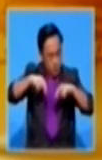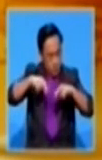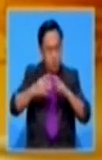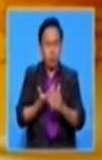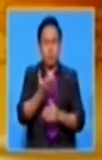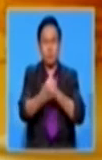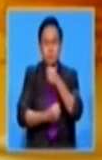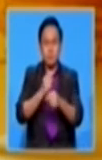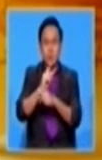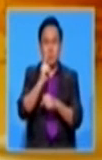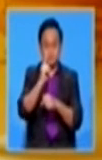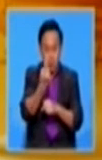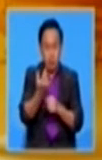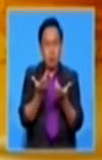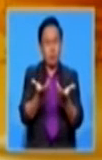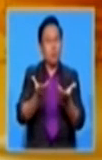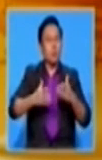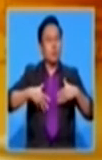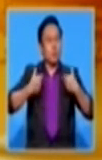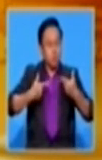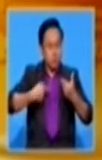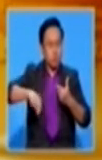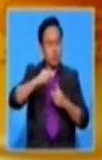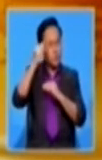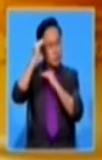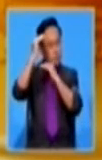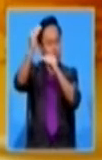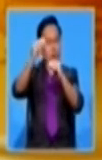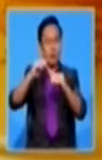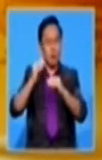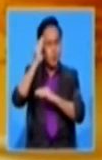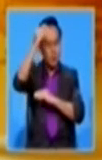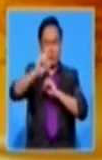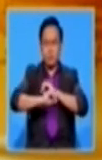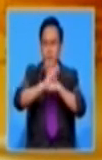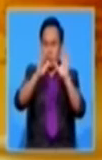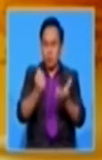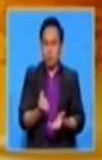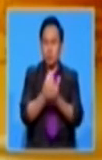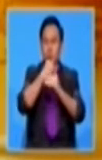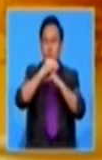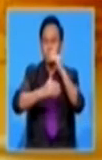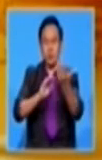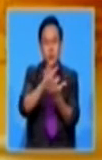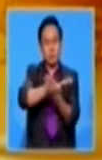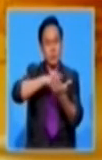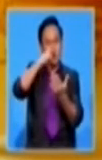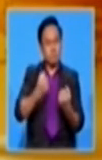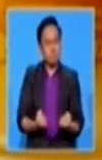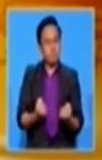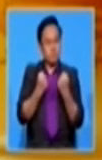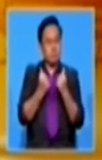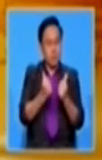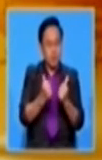าชนคนไทยทุกคนช่วยกันก้าวข้ามความขัดแย้งคดีความต่างๆให้กฎหมายและกระบวนการยุติธรรมดำเนินการเป็นอิสระ